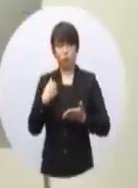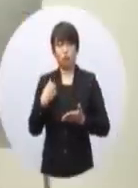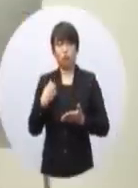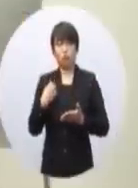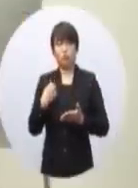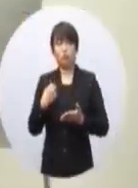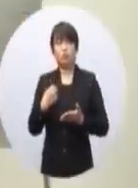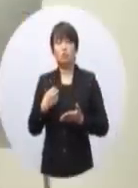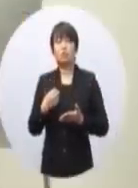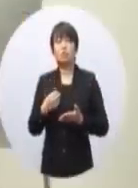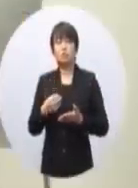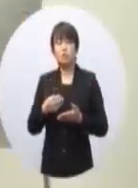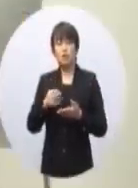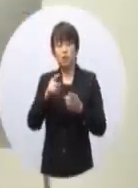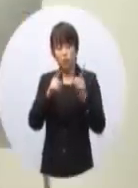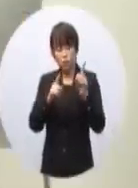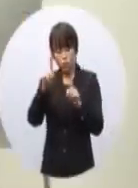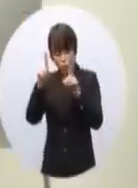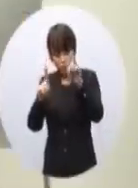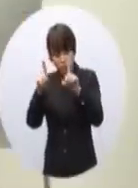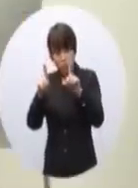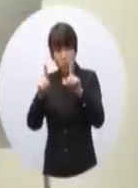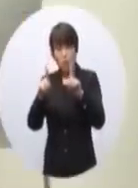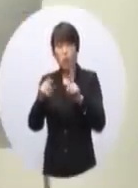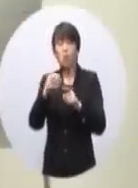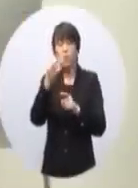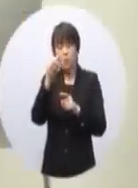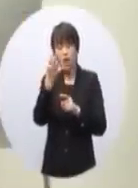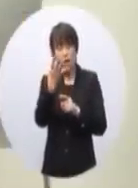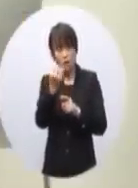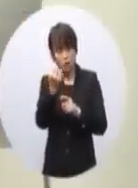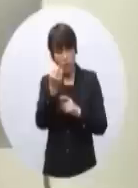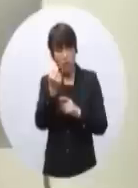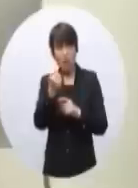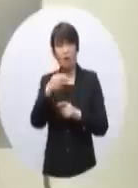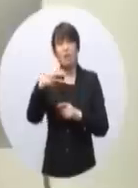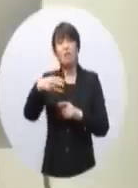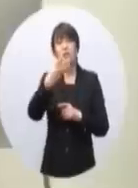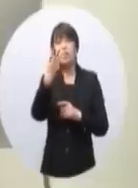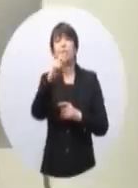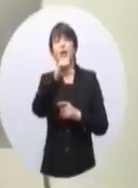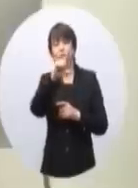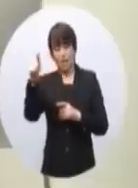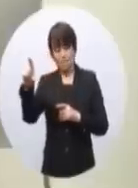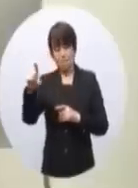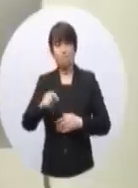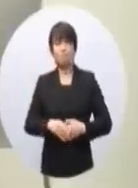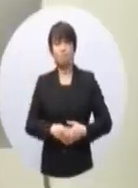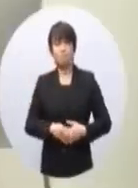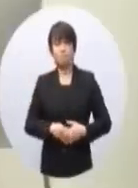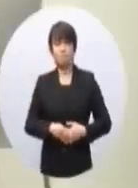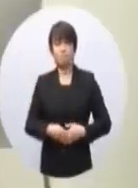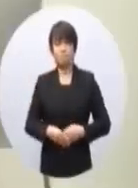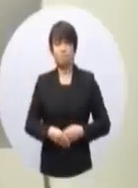住民票の写し、印鑑登録証明書ともに1通300円です。